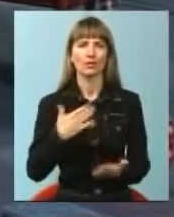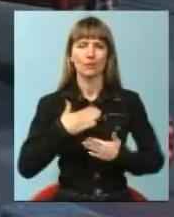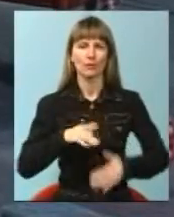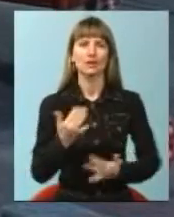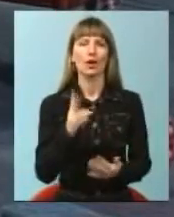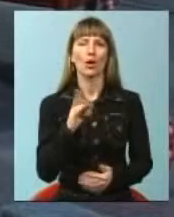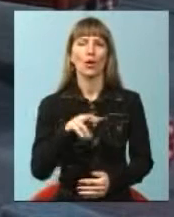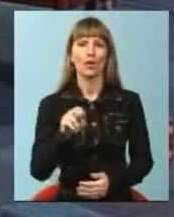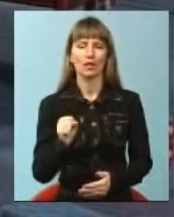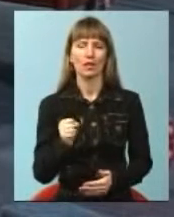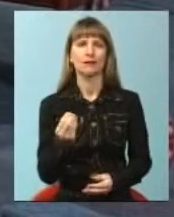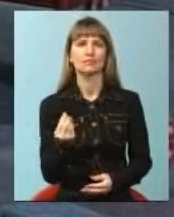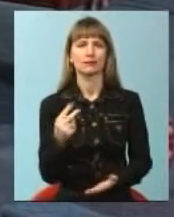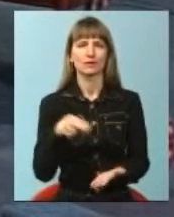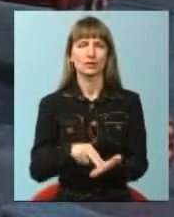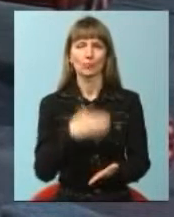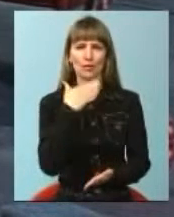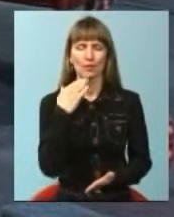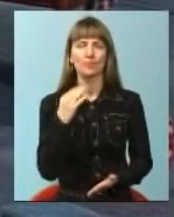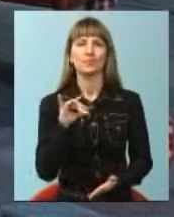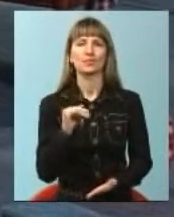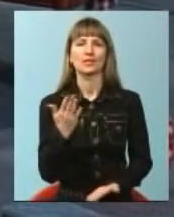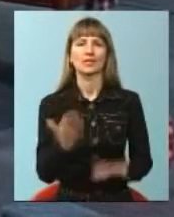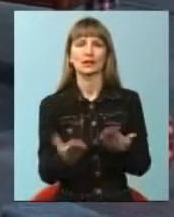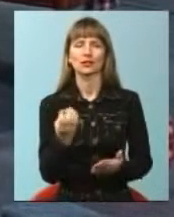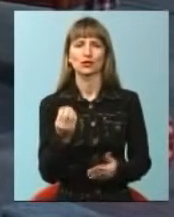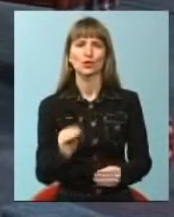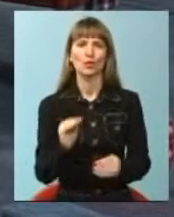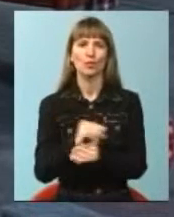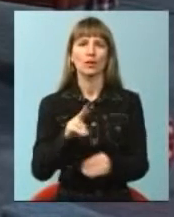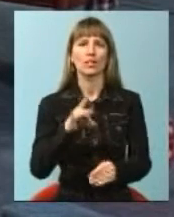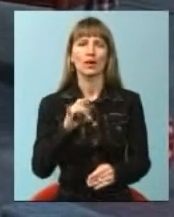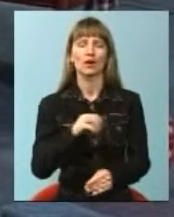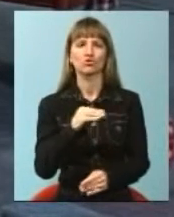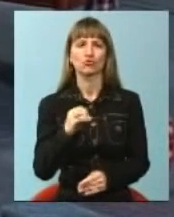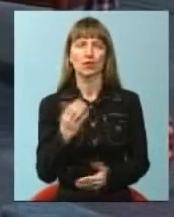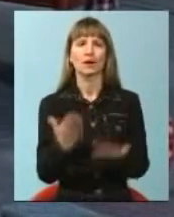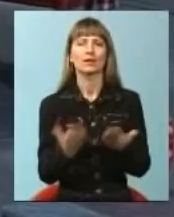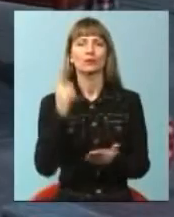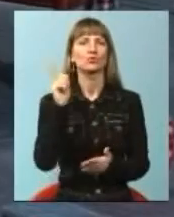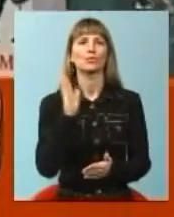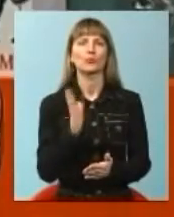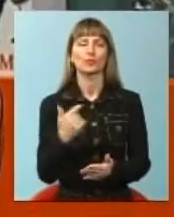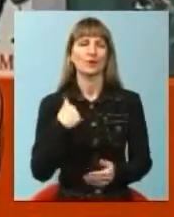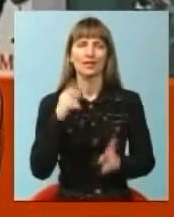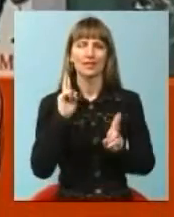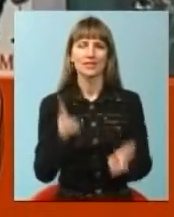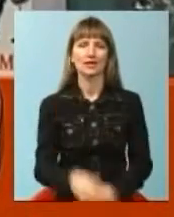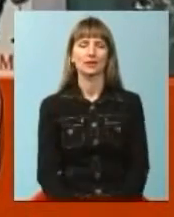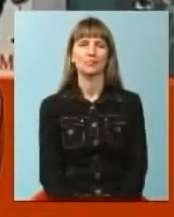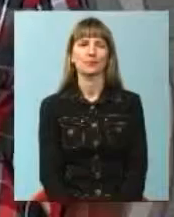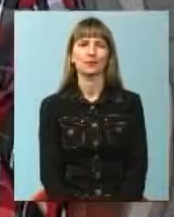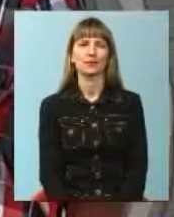і кола коштує грошей. І є ще, якщо до коли додати драже, як ти гадаєш, що буде? Навіть не знаю.